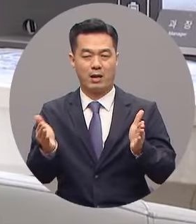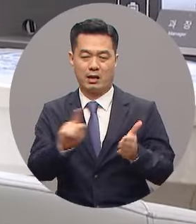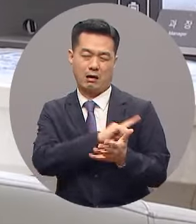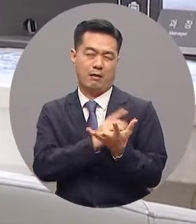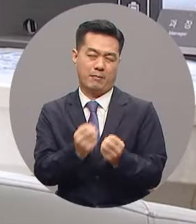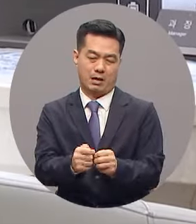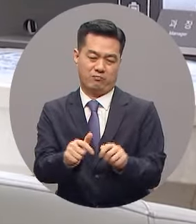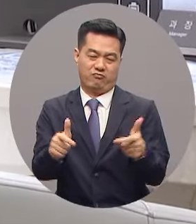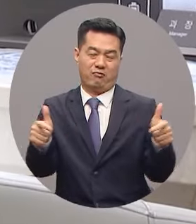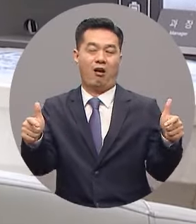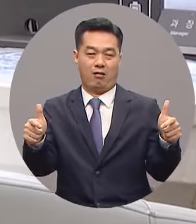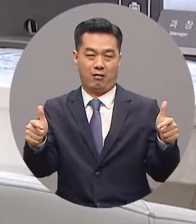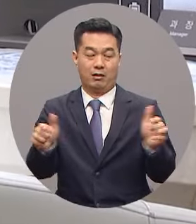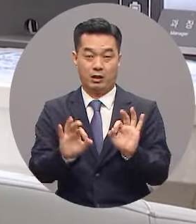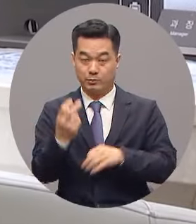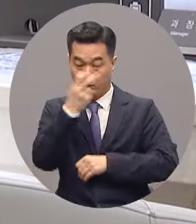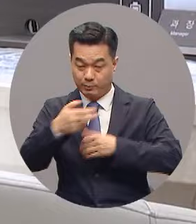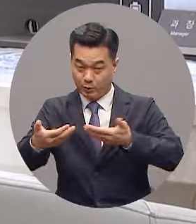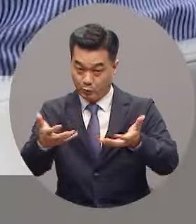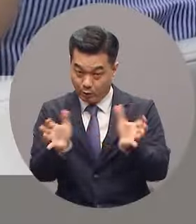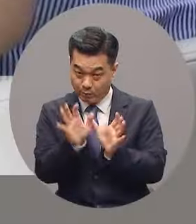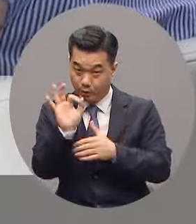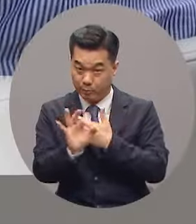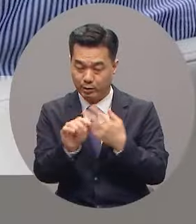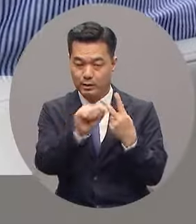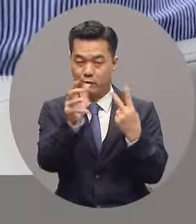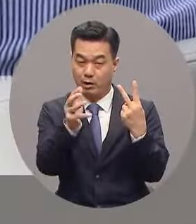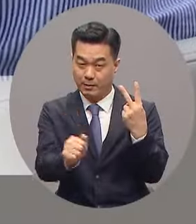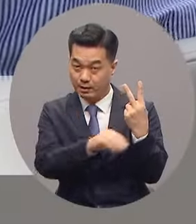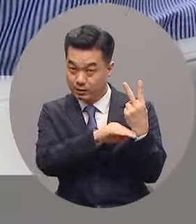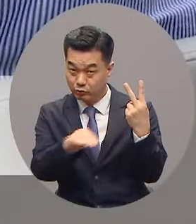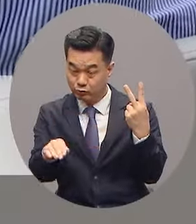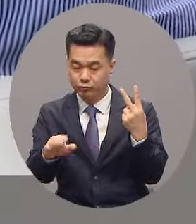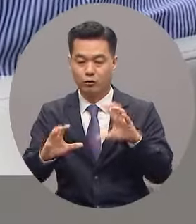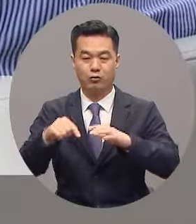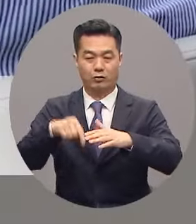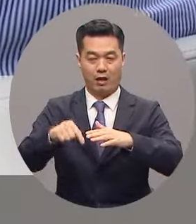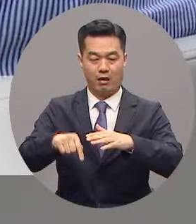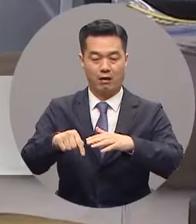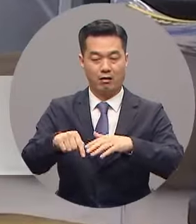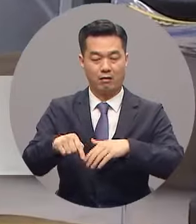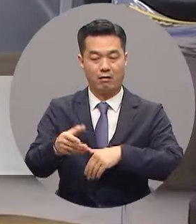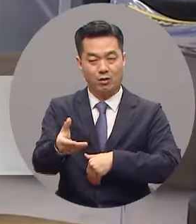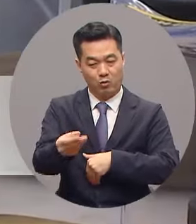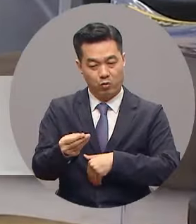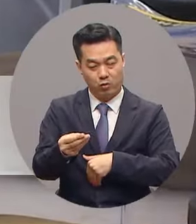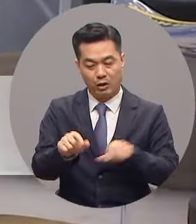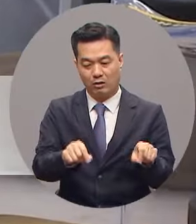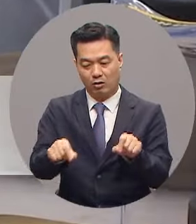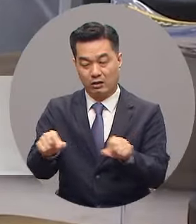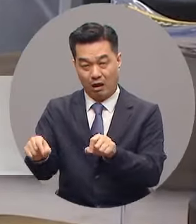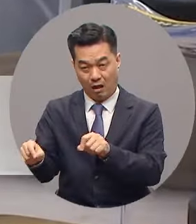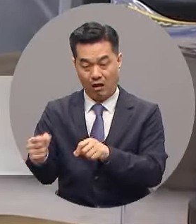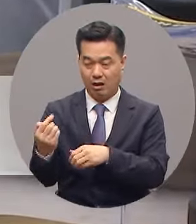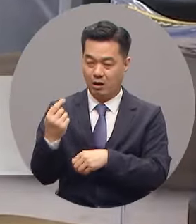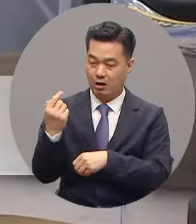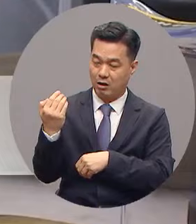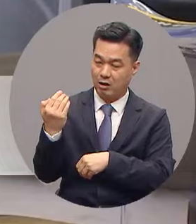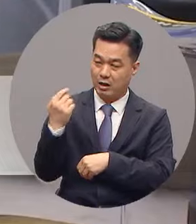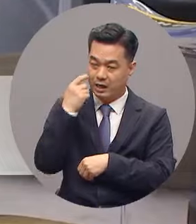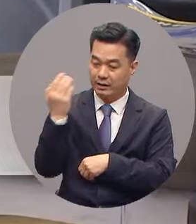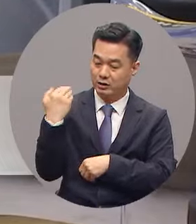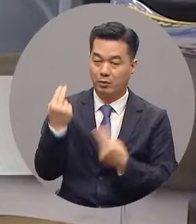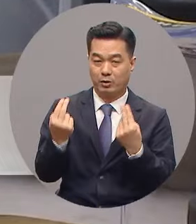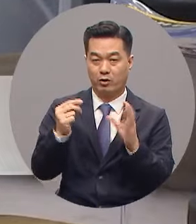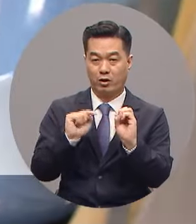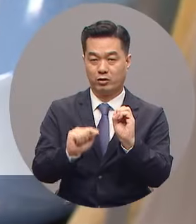기록했습니다. 금융감독원에 따르면 2월 말 기준 국내 은행의 원화 대출 연체율은 전월 대비 0.06%포인트